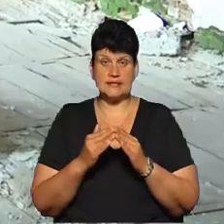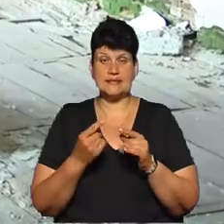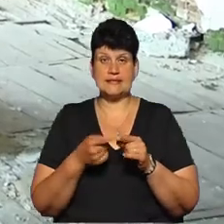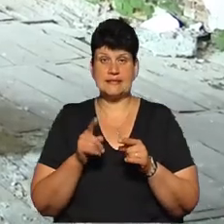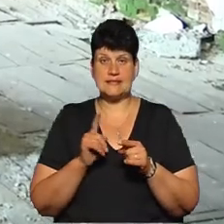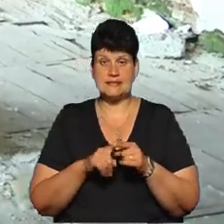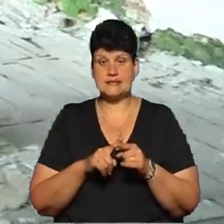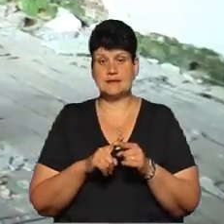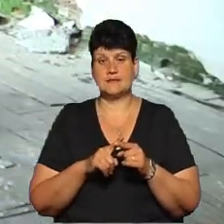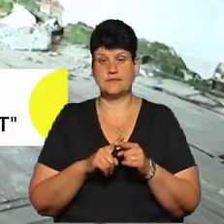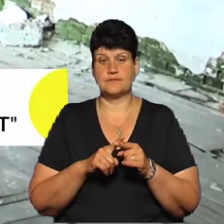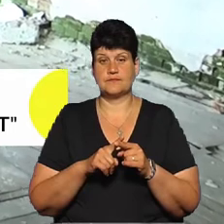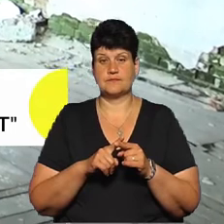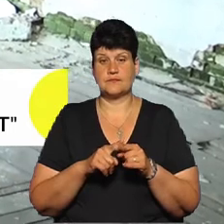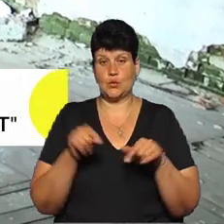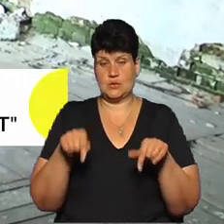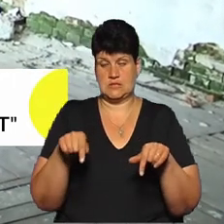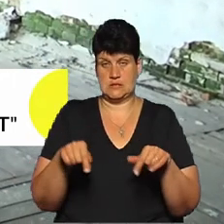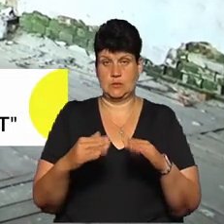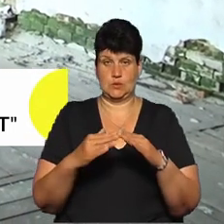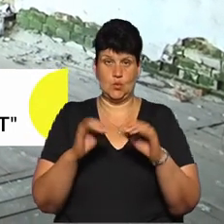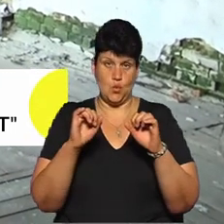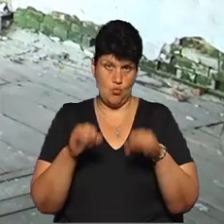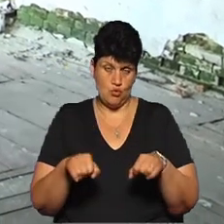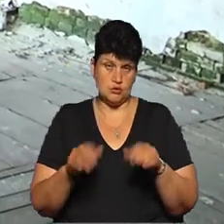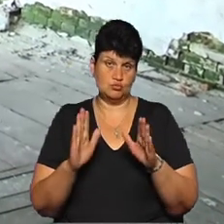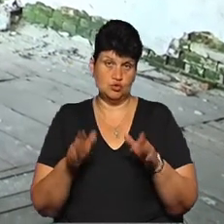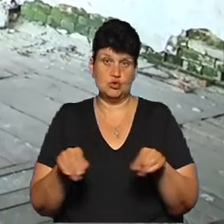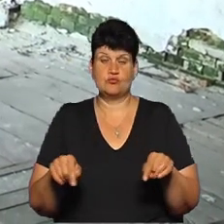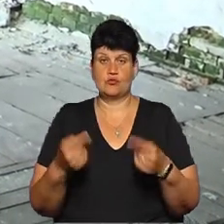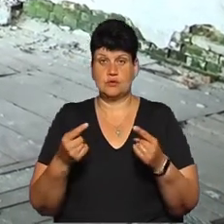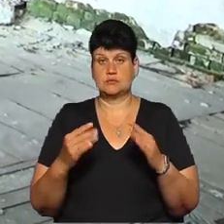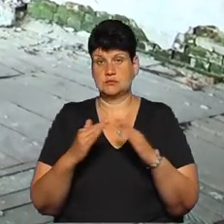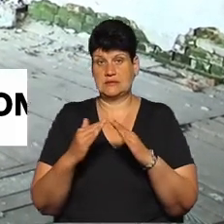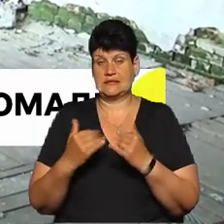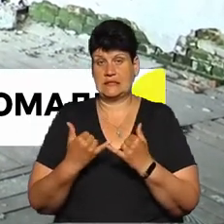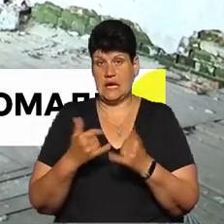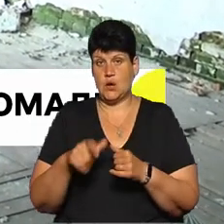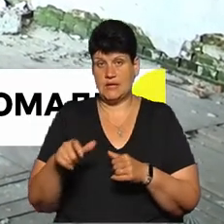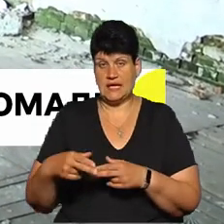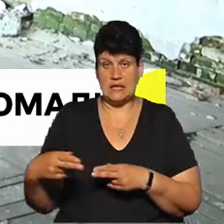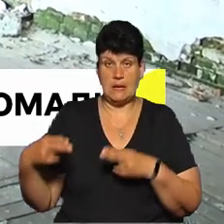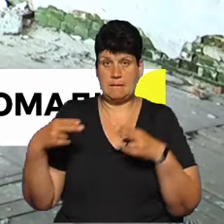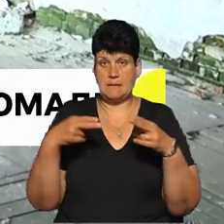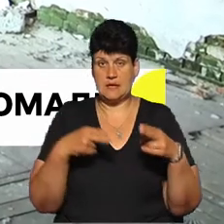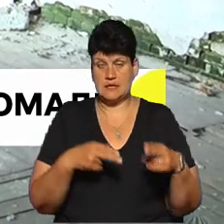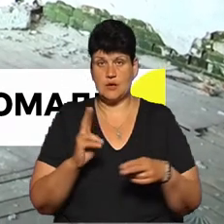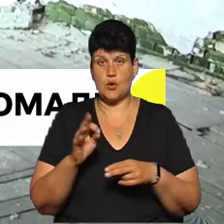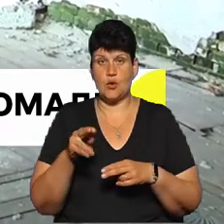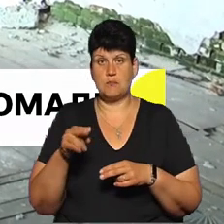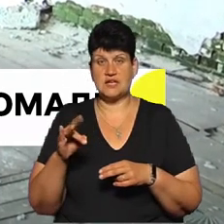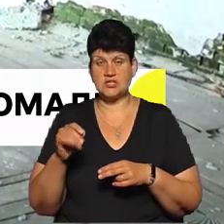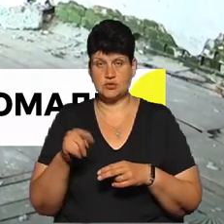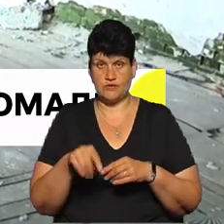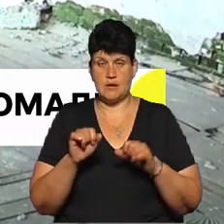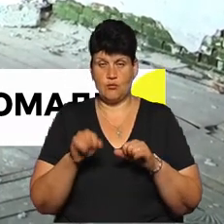панщини. У цій будівлі, можливо, доцільно буде створити помешкання для людей, які приїздять до Копичинець, щоб вони тут могли